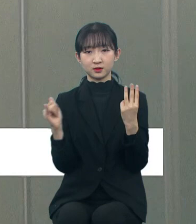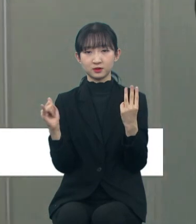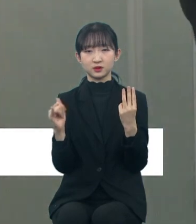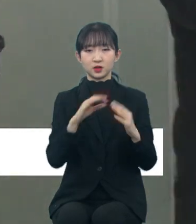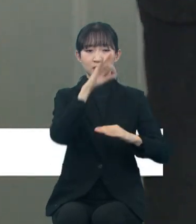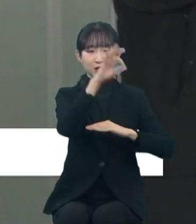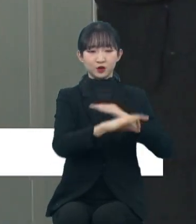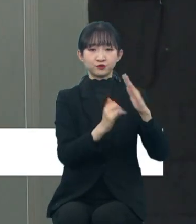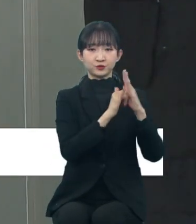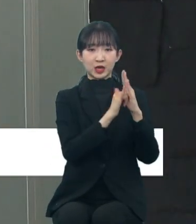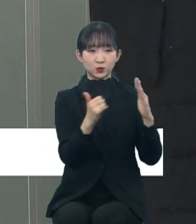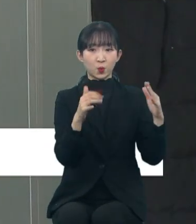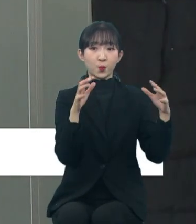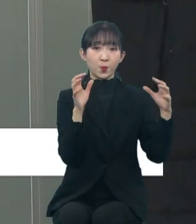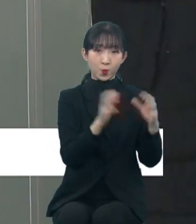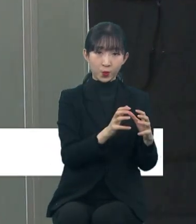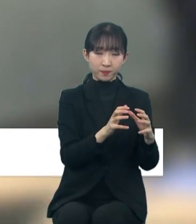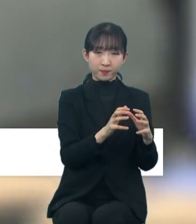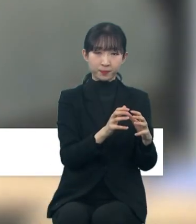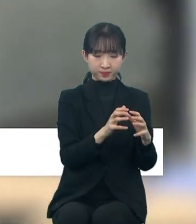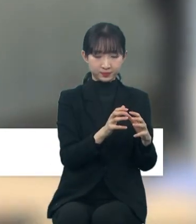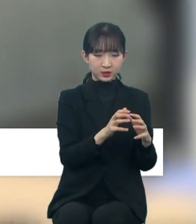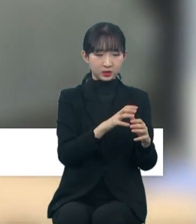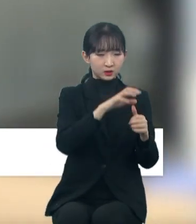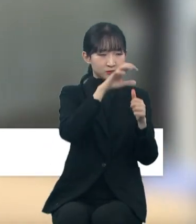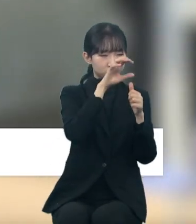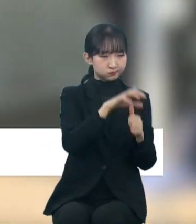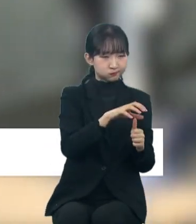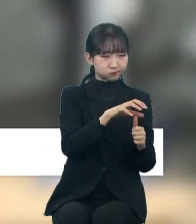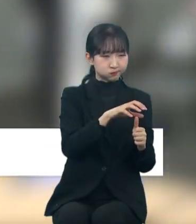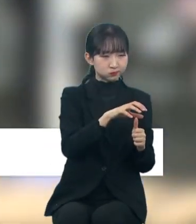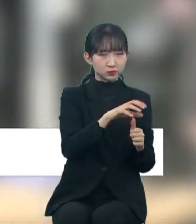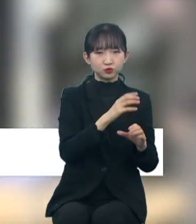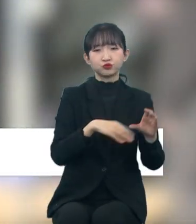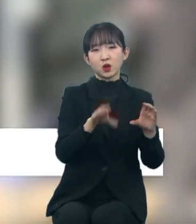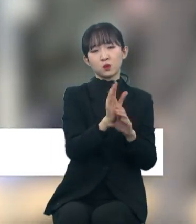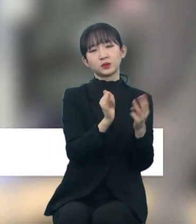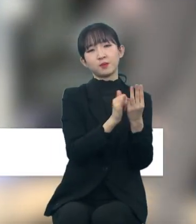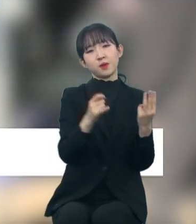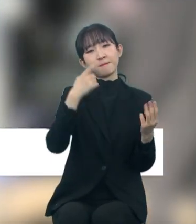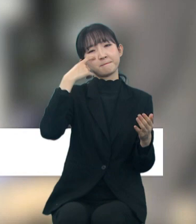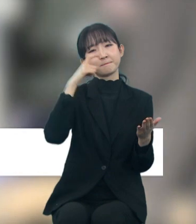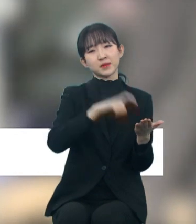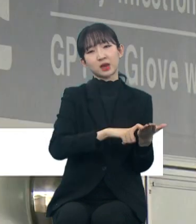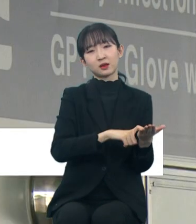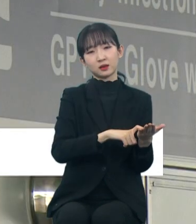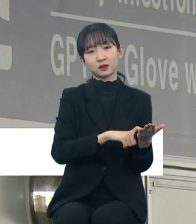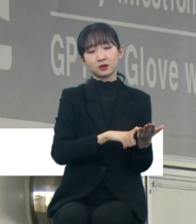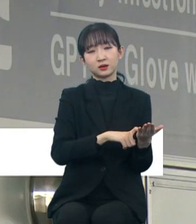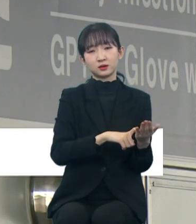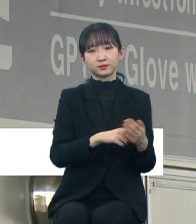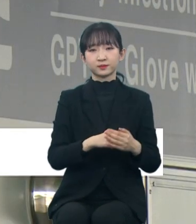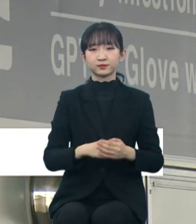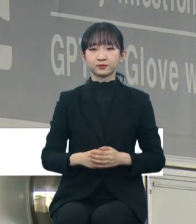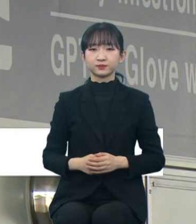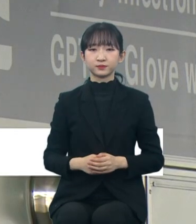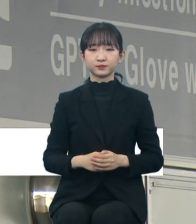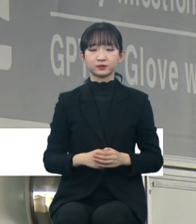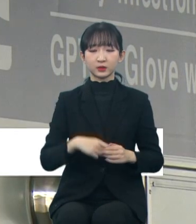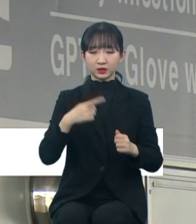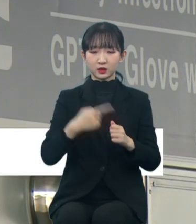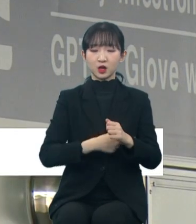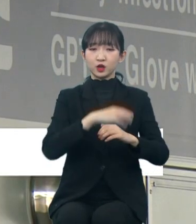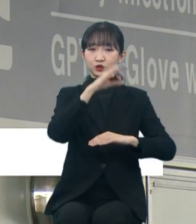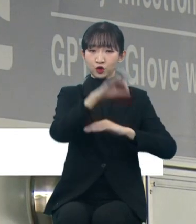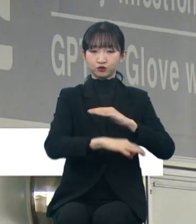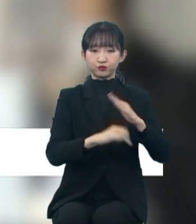지인 모임과 관련해 자가격리를 하던 3명이 추가로 양성 판정을 받았습니다. 추가 감염자가 나오면서 서구 가족